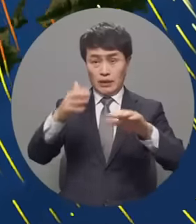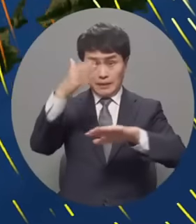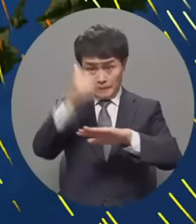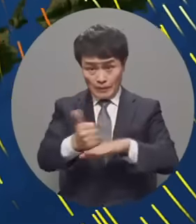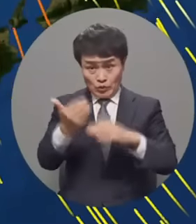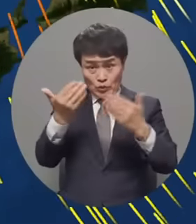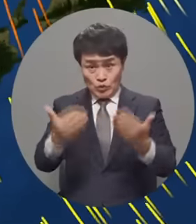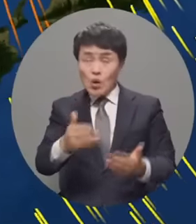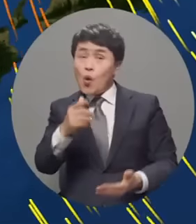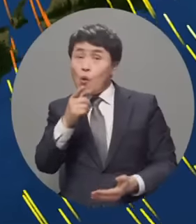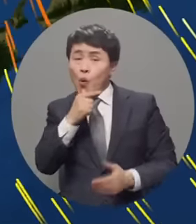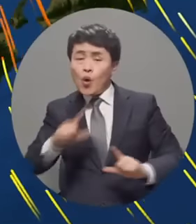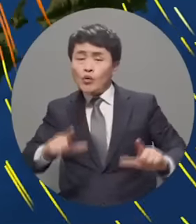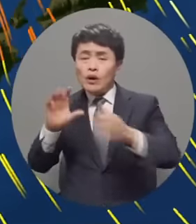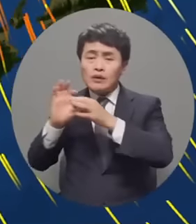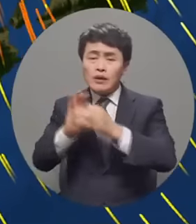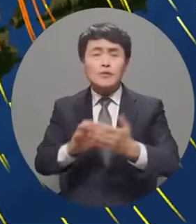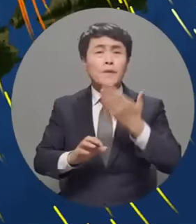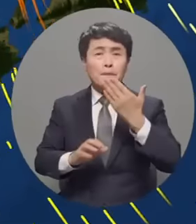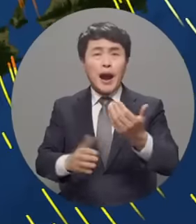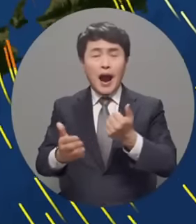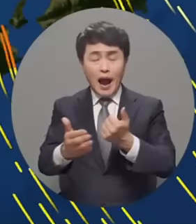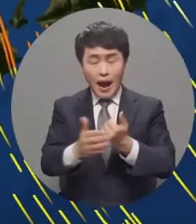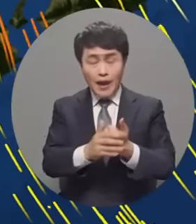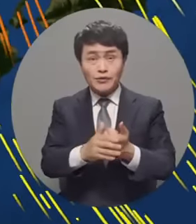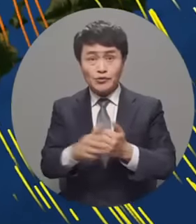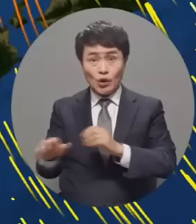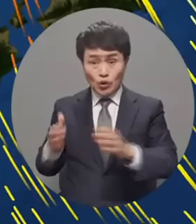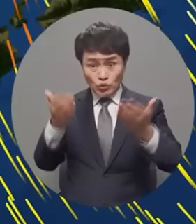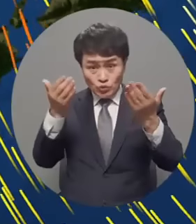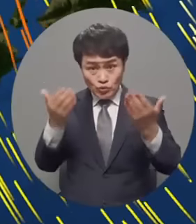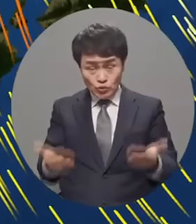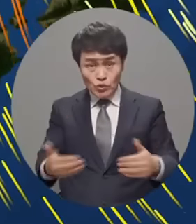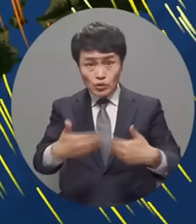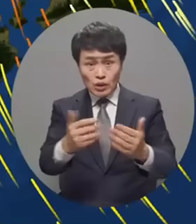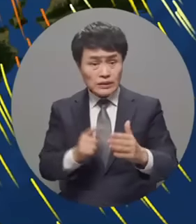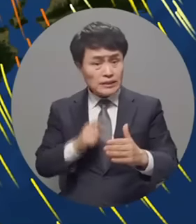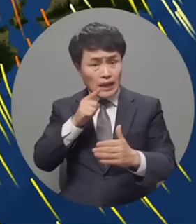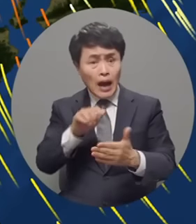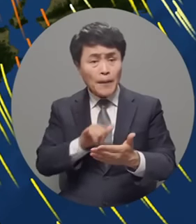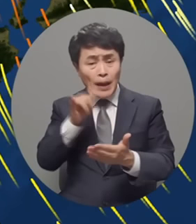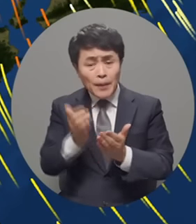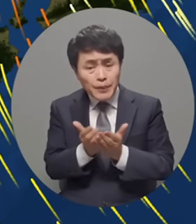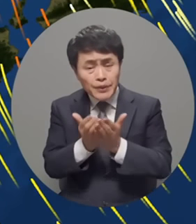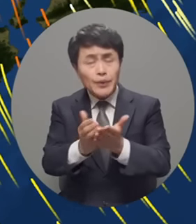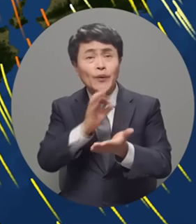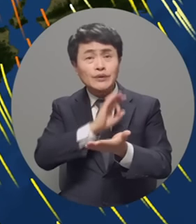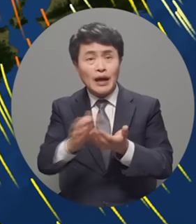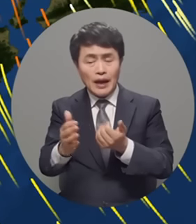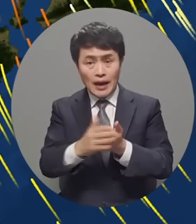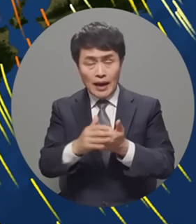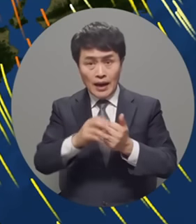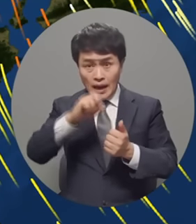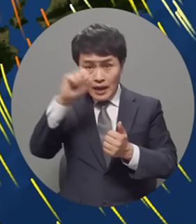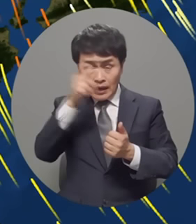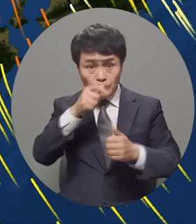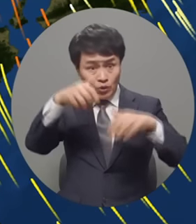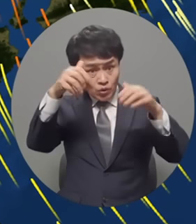날인 월요일에도 이어질 전망인데요. 연휴 기간 야외로 가거나 또 비행기나 배 이용하시는 분들은 갑자기 불어난 비나